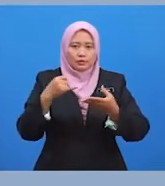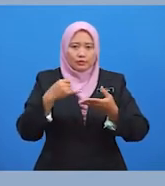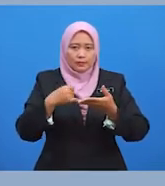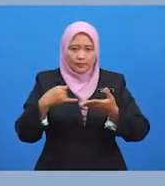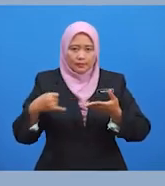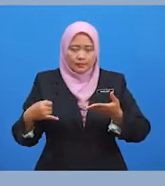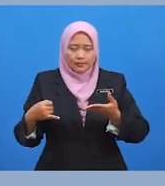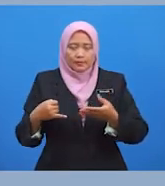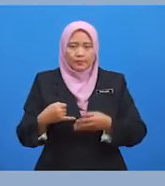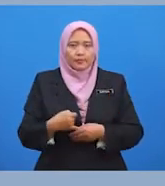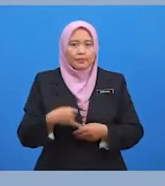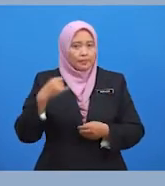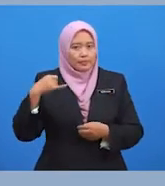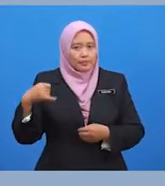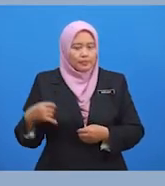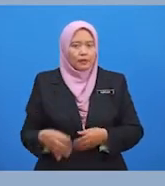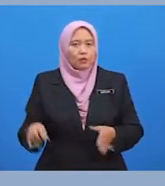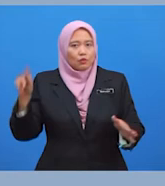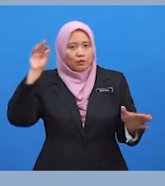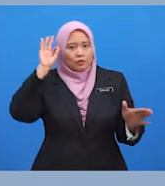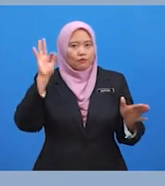atau pencetak foto.